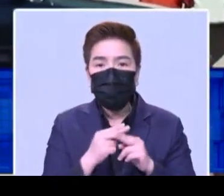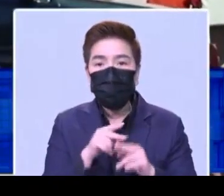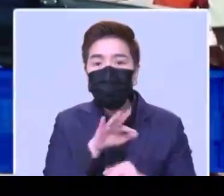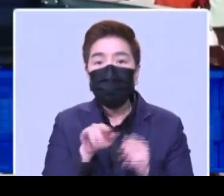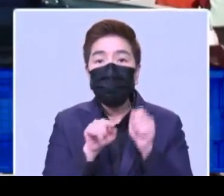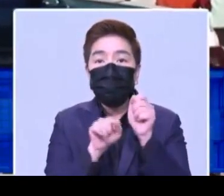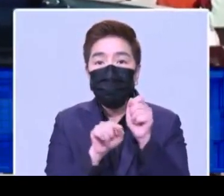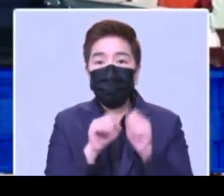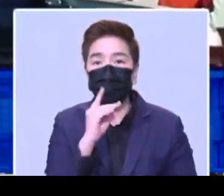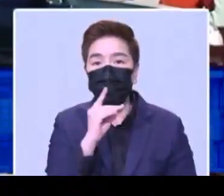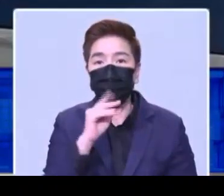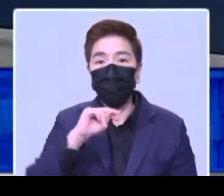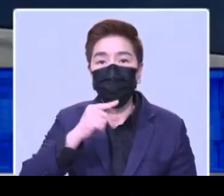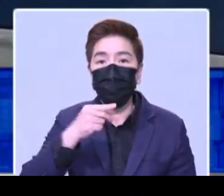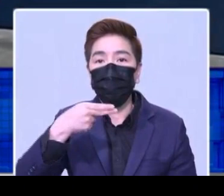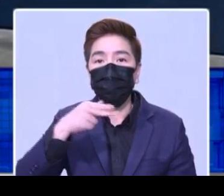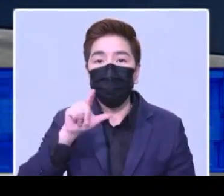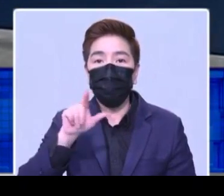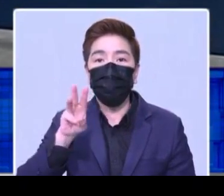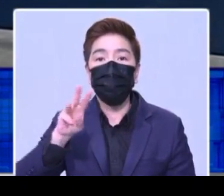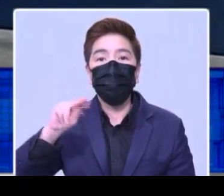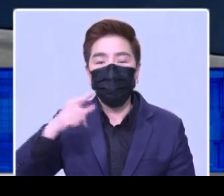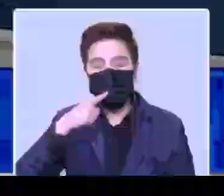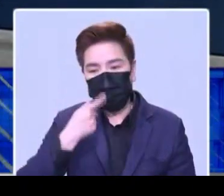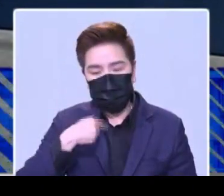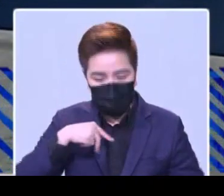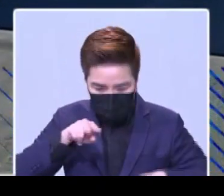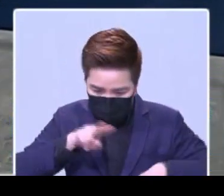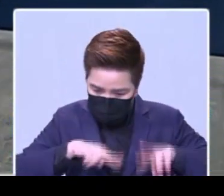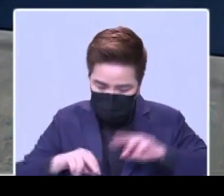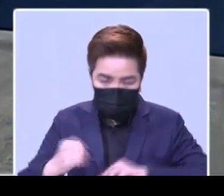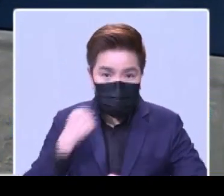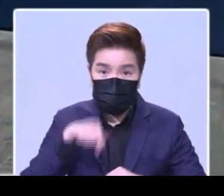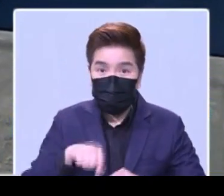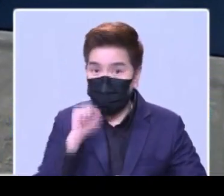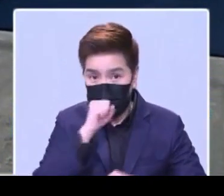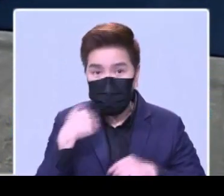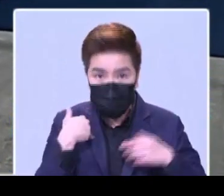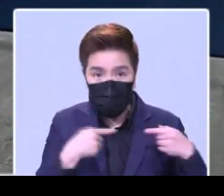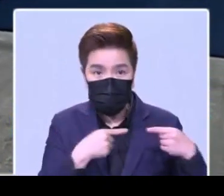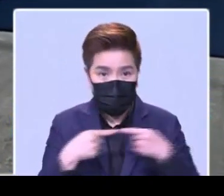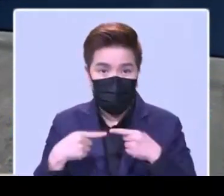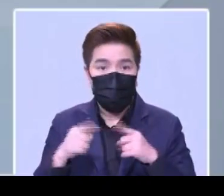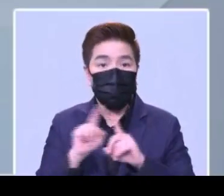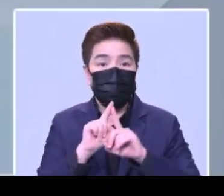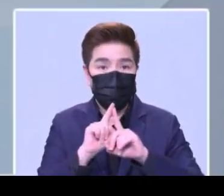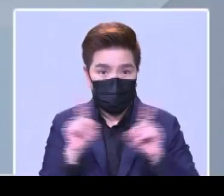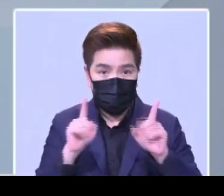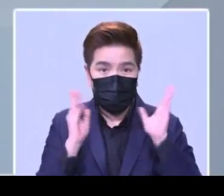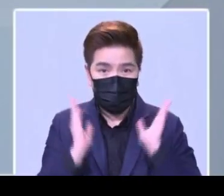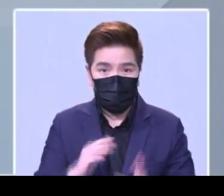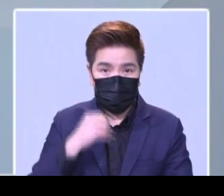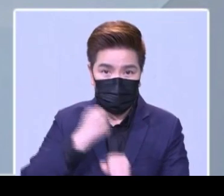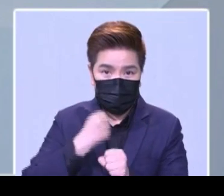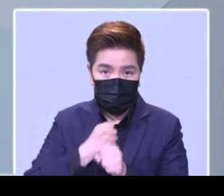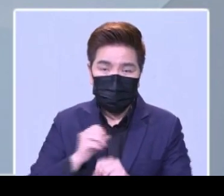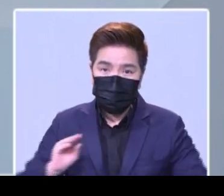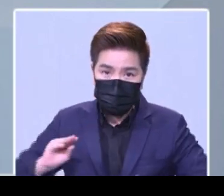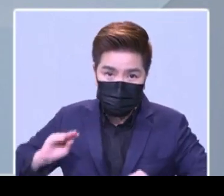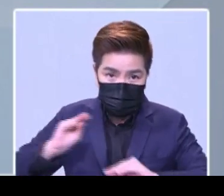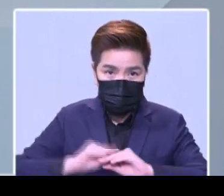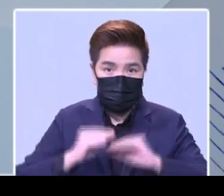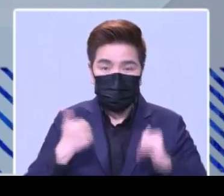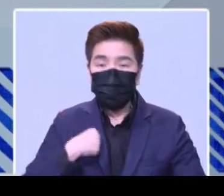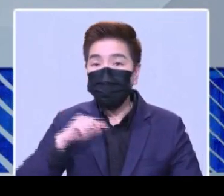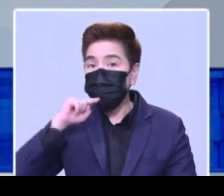รียมกำลังมาตรวจตราพื้นที่อย่างเข้มงวดเพราะอย่างที่บอกไปว่าไม่ได้งดคอนเสิร์ตแต่ต้องเพิ่มกำลังเจ้าหน้าที่นะฮะมีคำสั่งล่